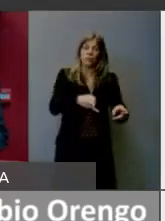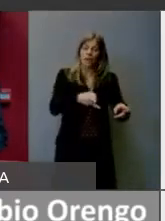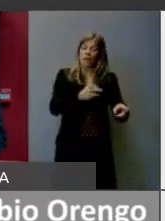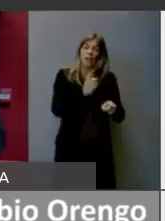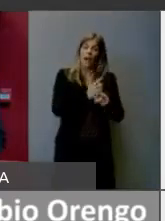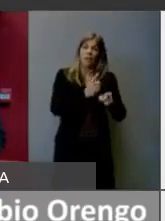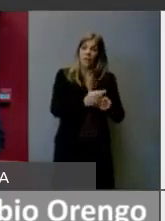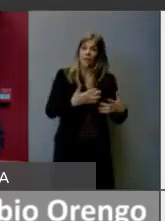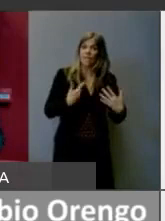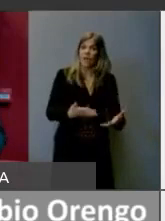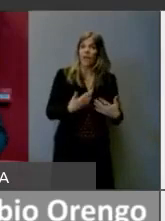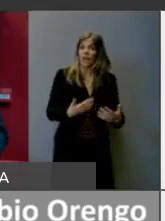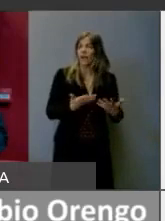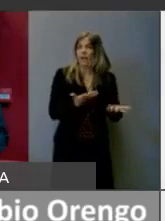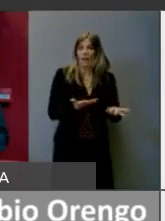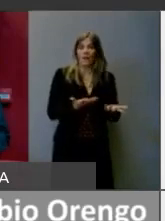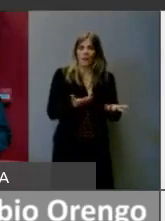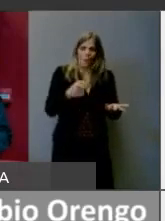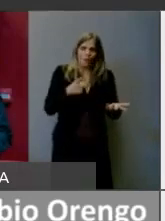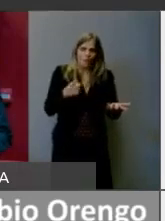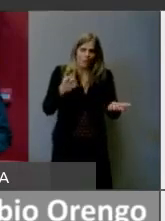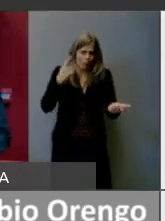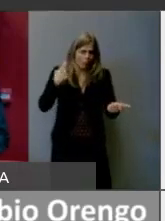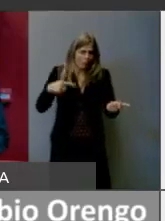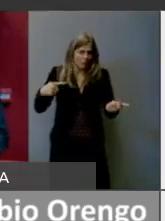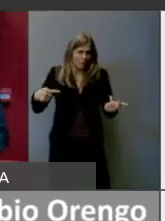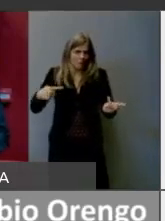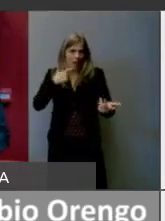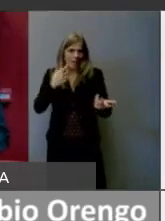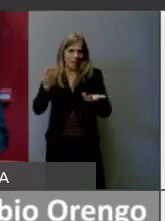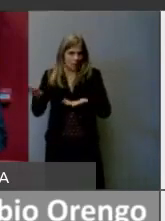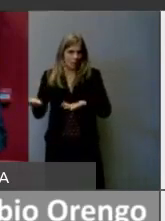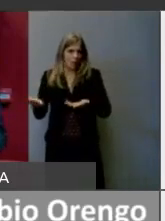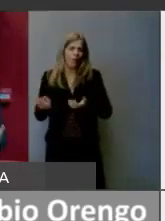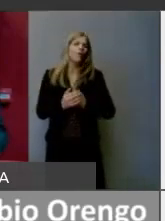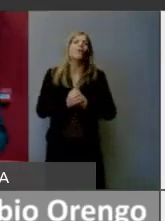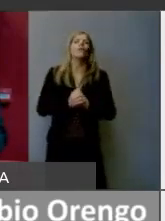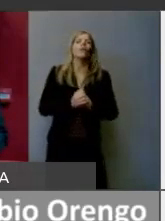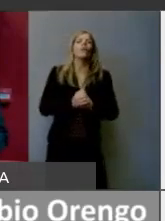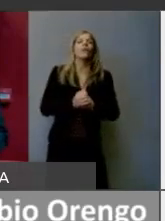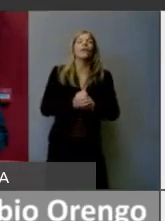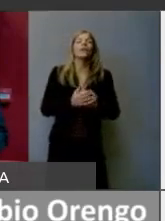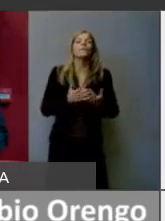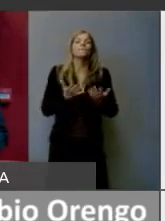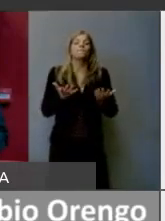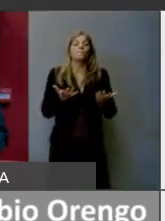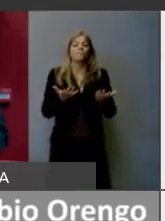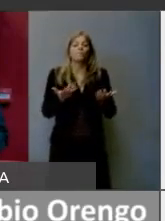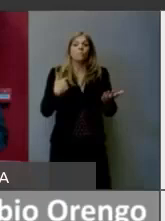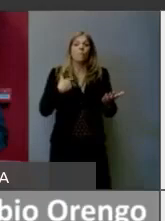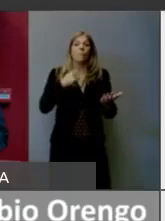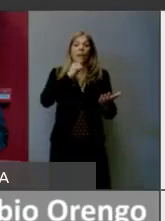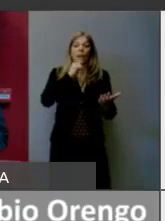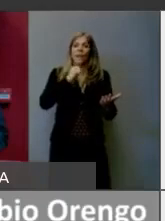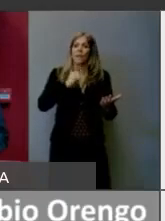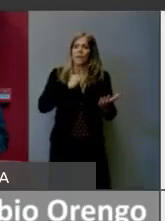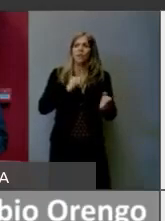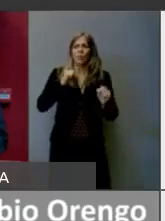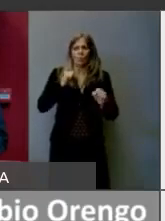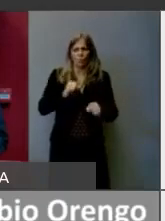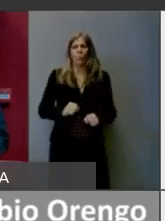velocemente, proprio per le ragioni a cui lei faceva riferimento. Credo quindi che possa essere utile un ulteriore